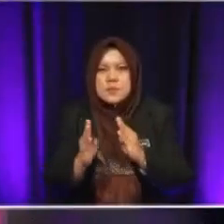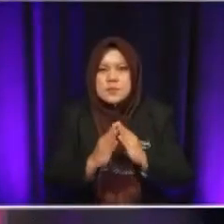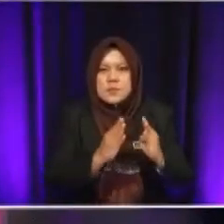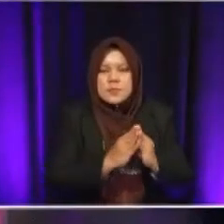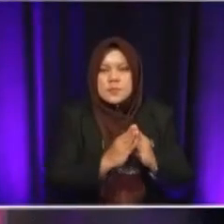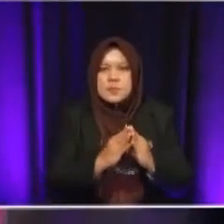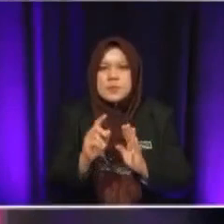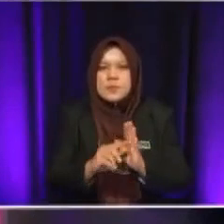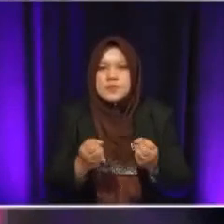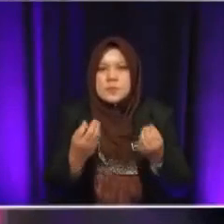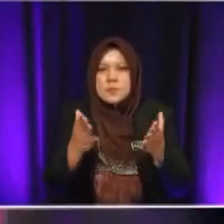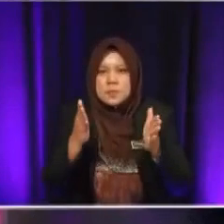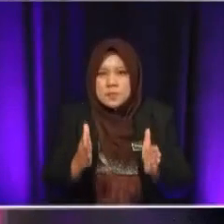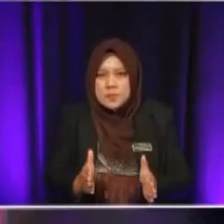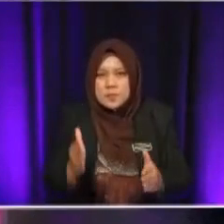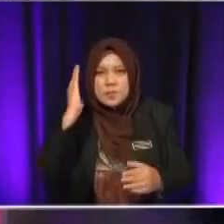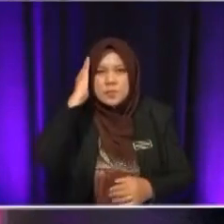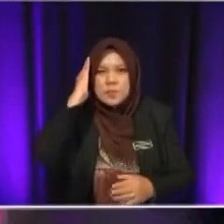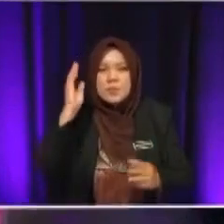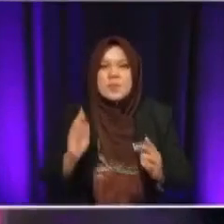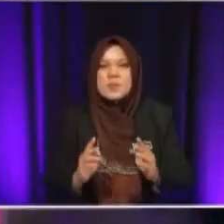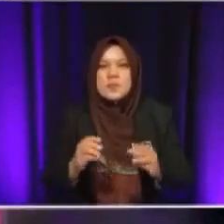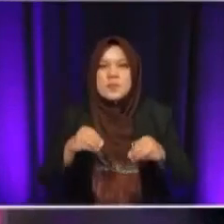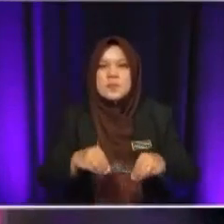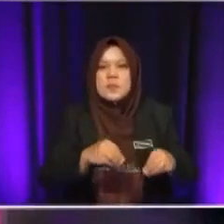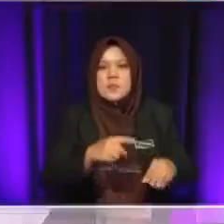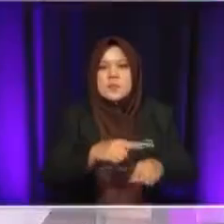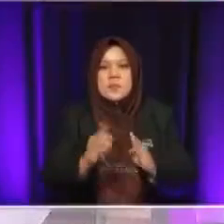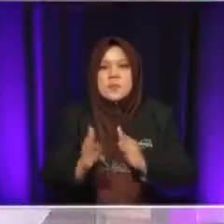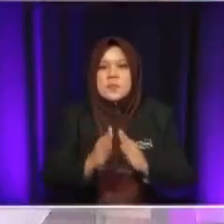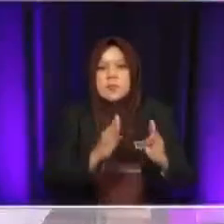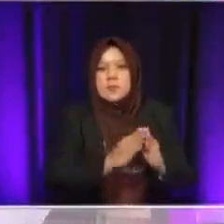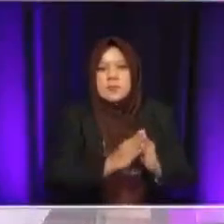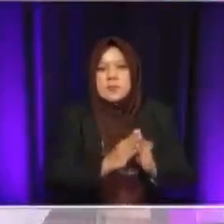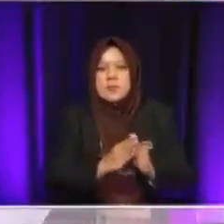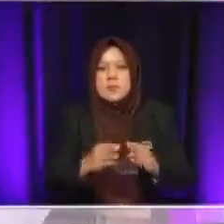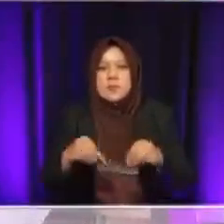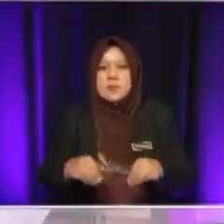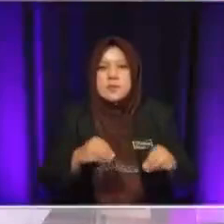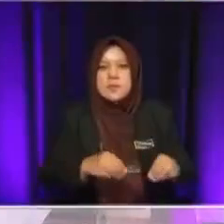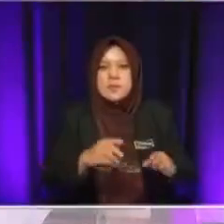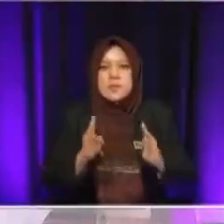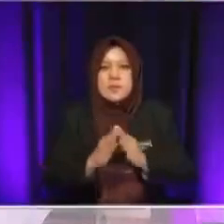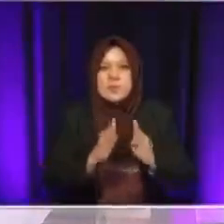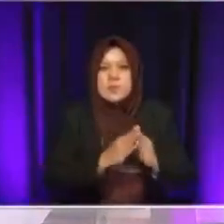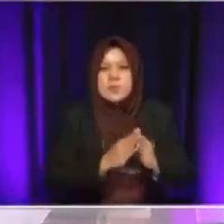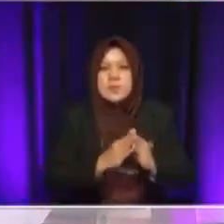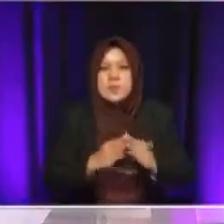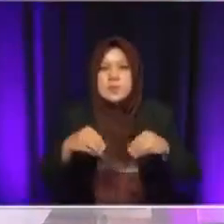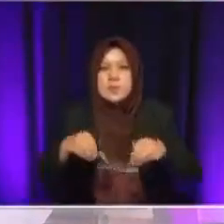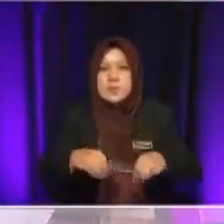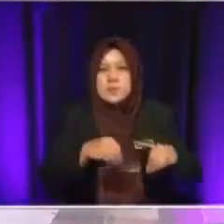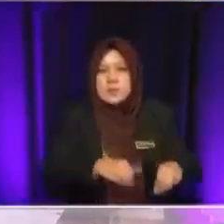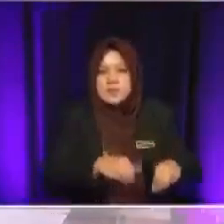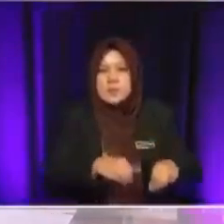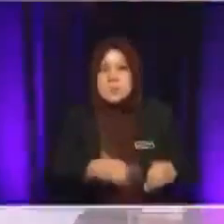Okay, kebanyakan orang memang tahu pertanian bandar tu pertanian di bandar, tapi sebenarnya salah. Okay, pertanian bandar tu ialah aktiviti bercucuk tanam, okay,